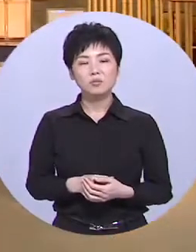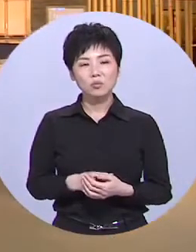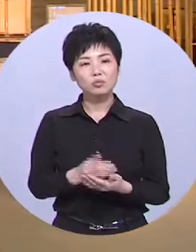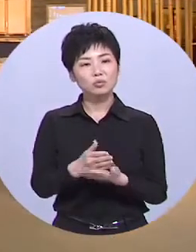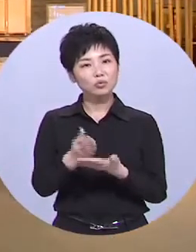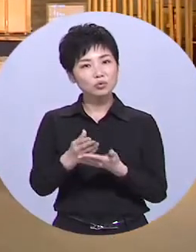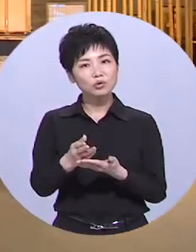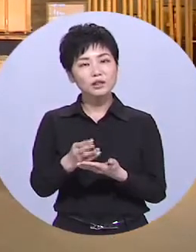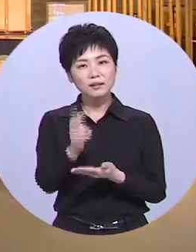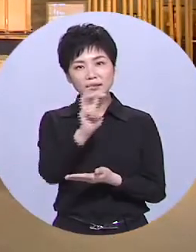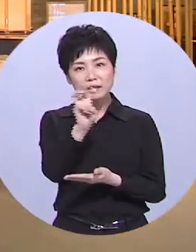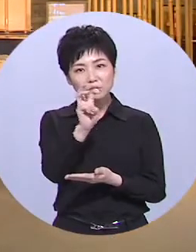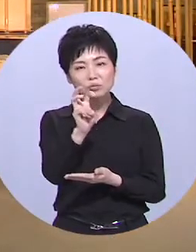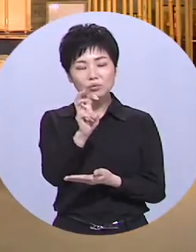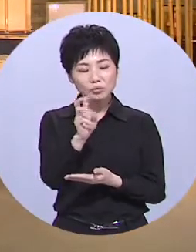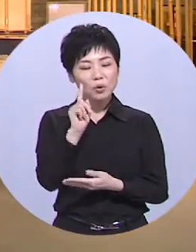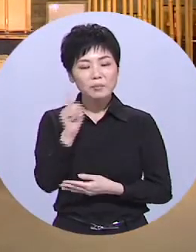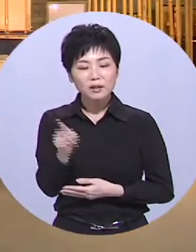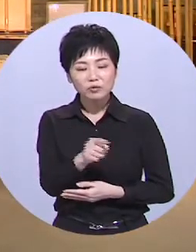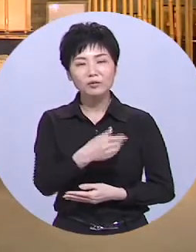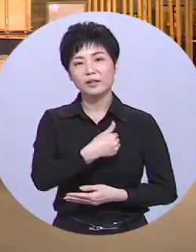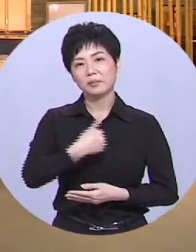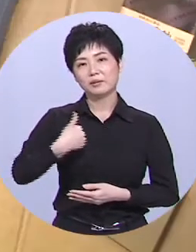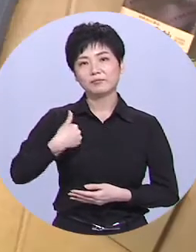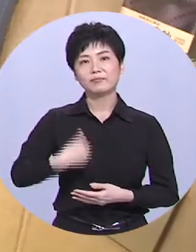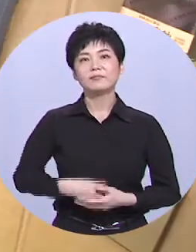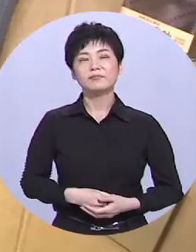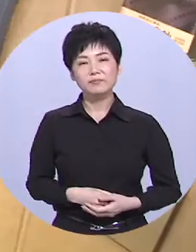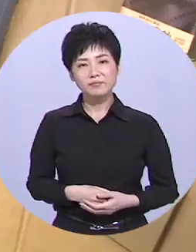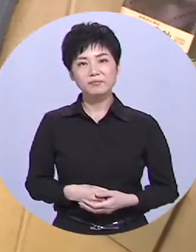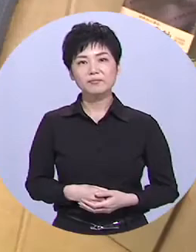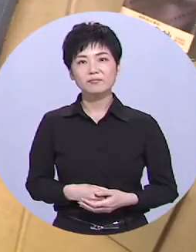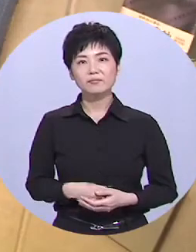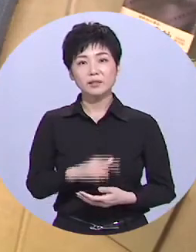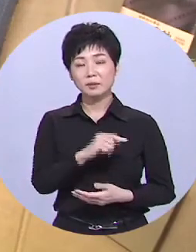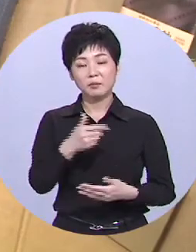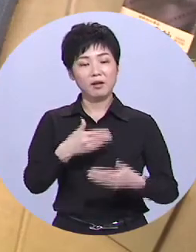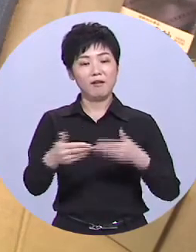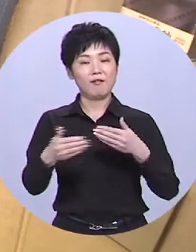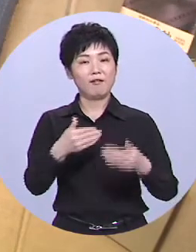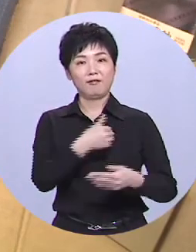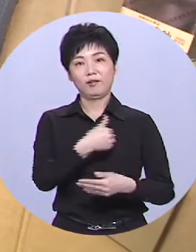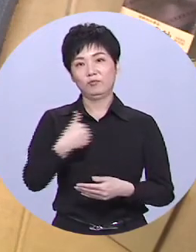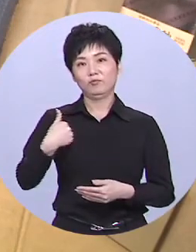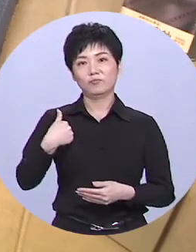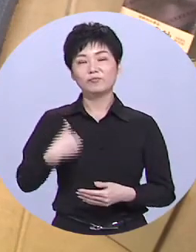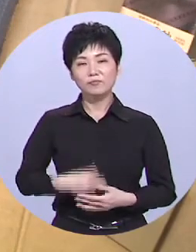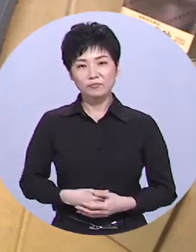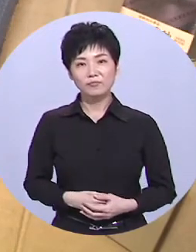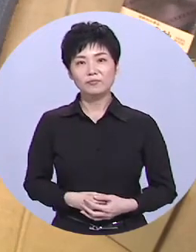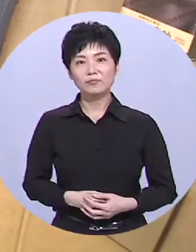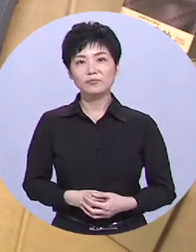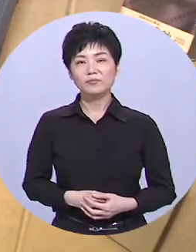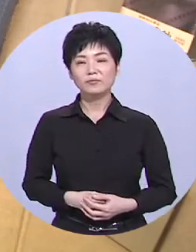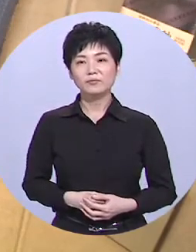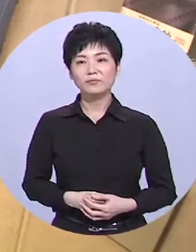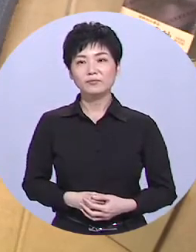産地の30品目がすべて展示され、制作工程などを学べる施設です。